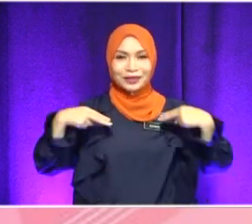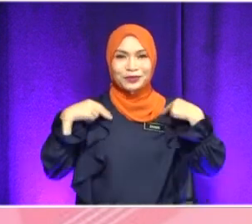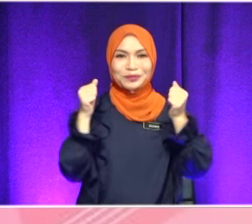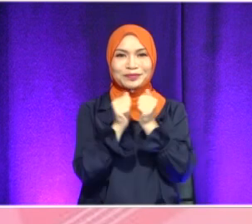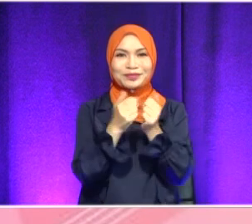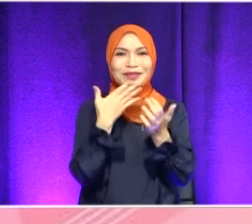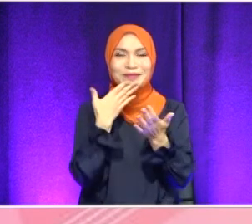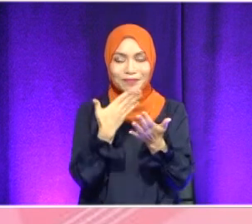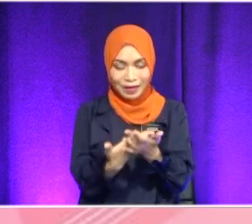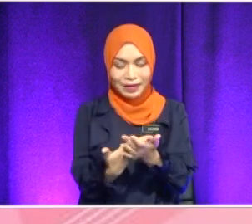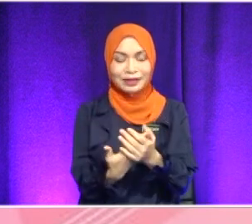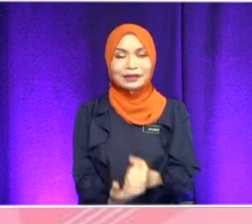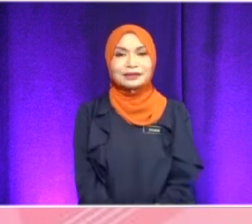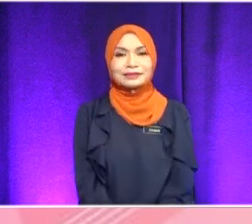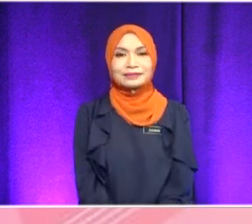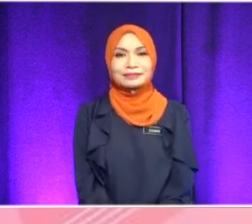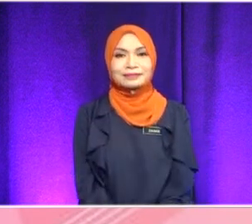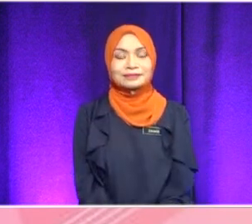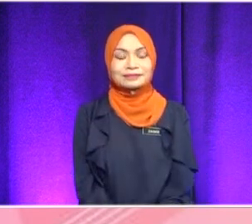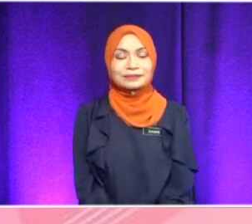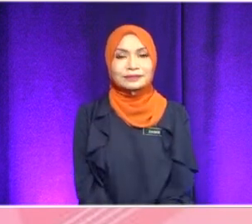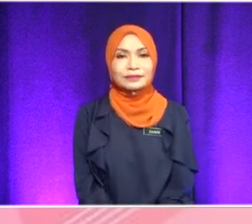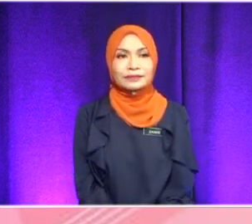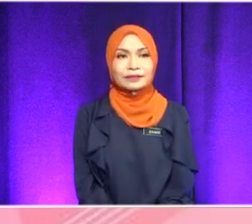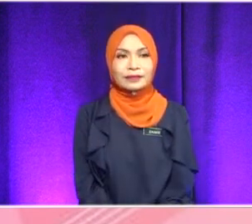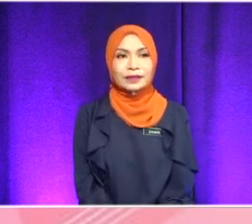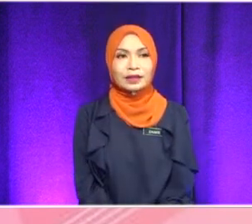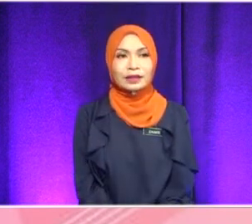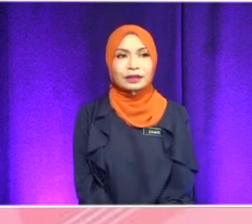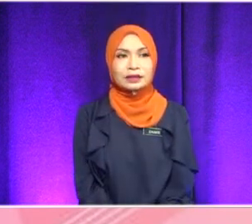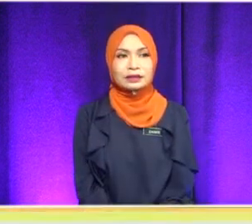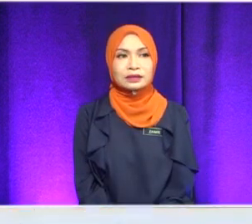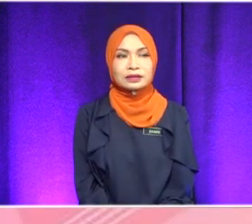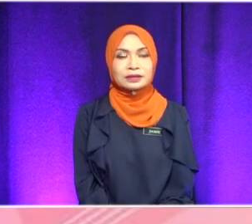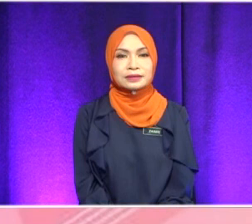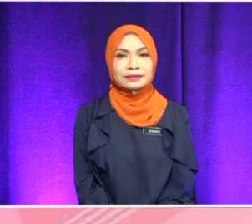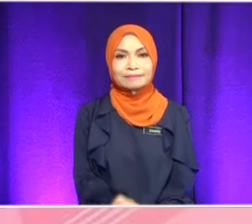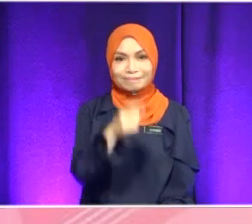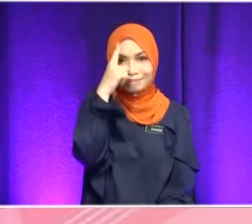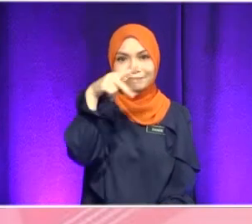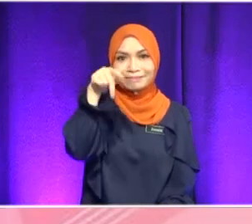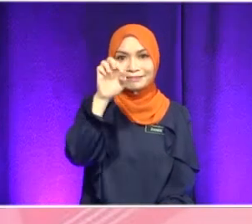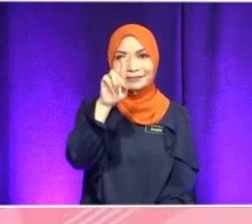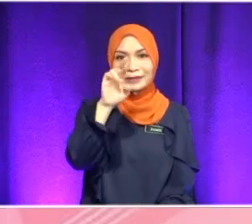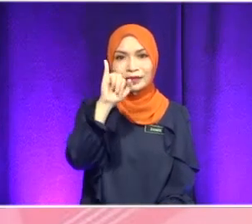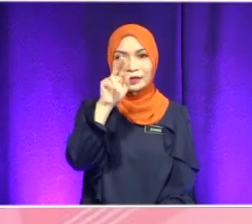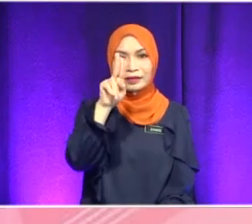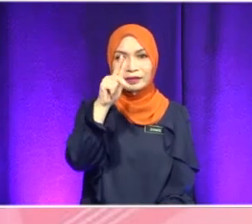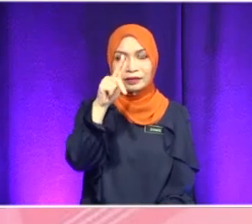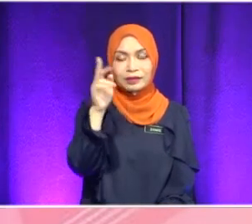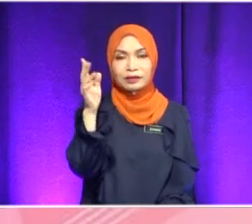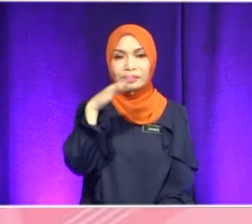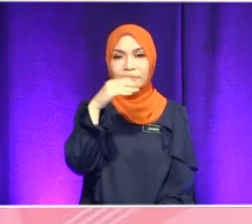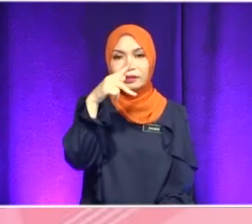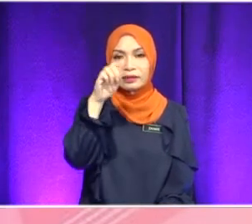doa kartu hkd tidak dapat menembus sih perumah tadi oke manakala untuk pokok Priok Kerep Pulau untuk pokok broker